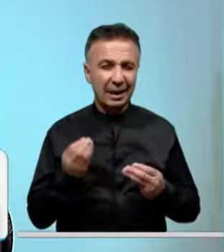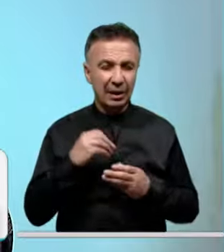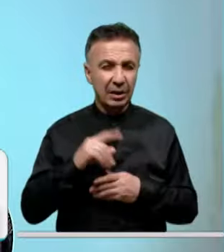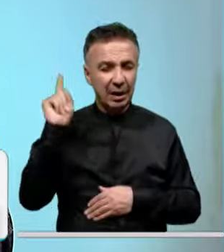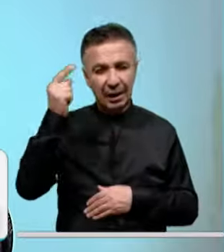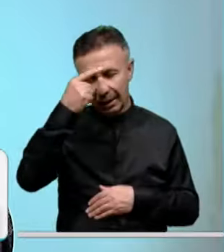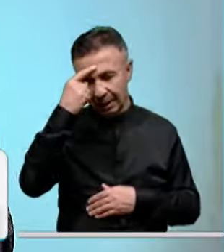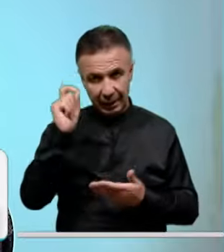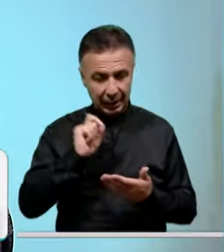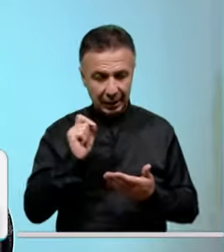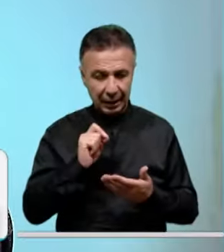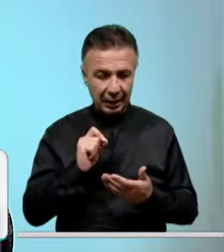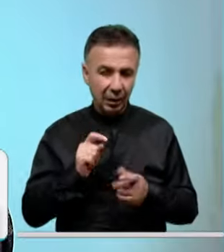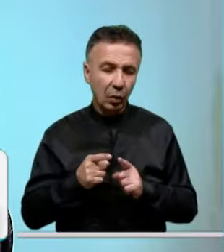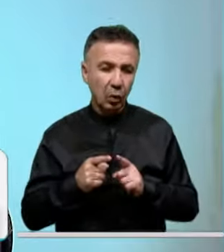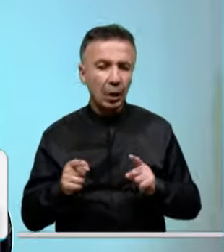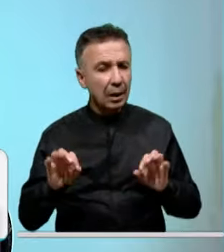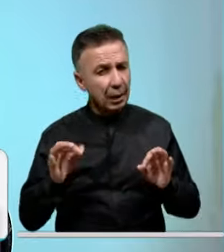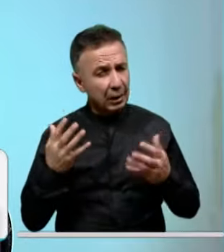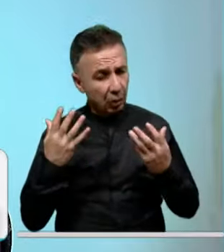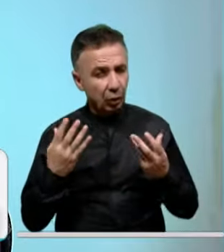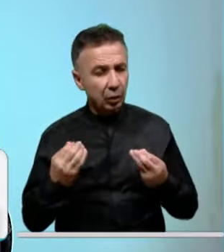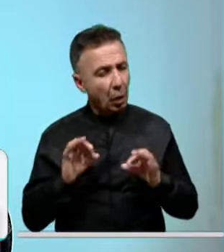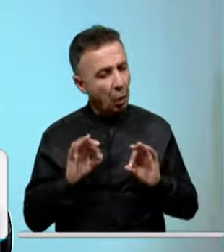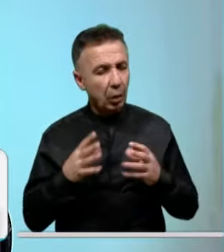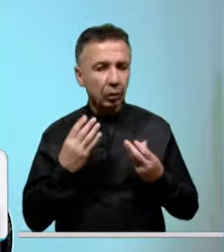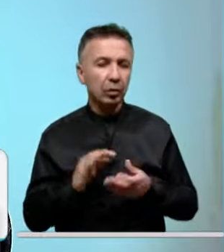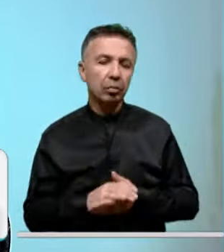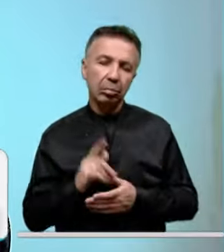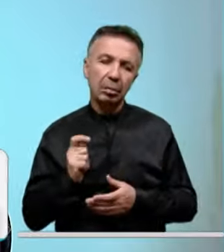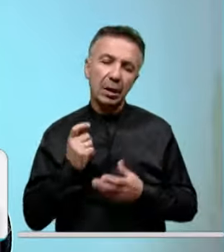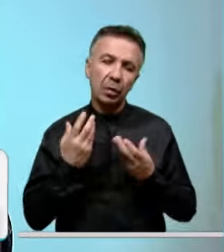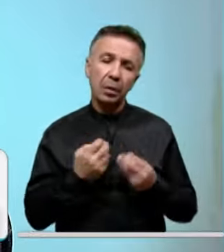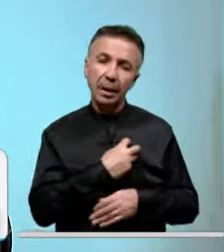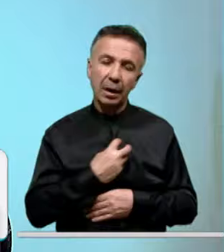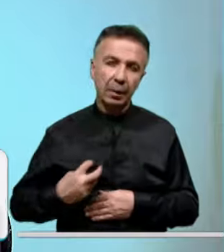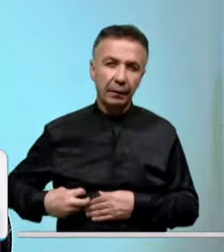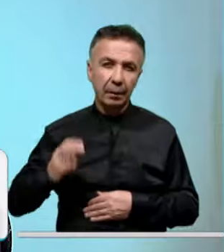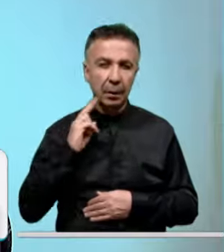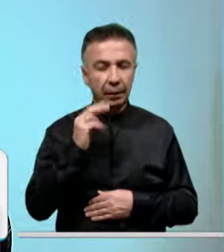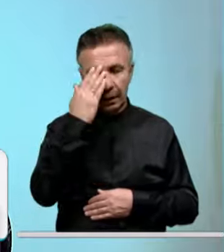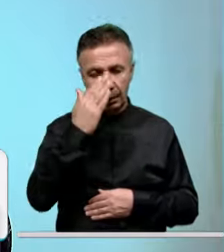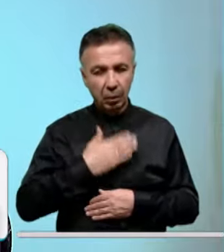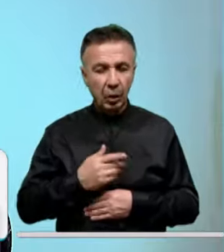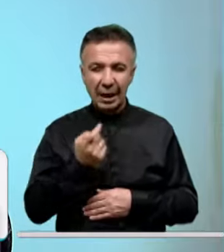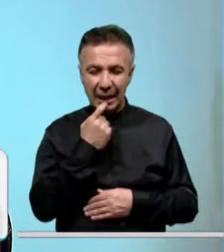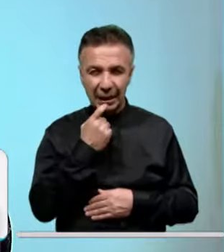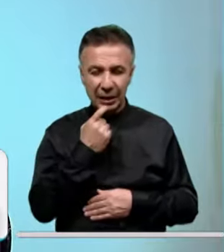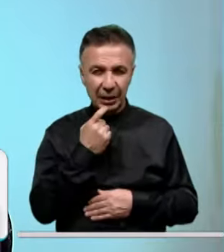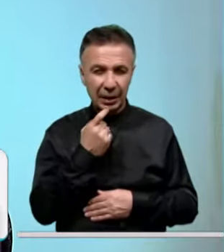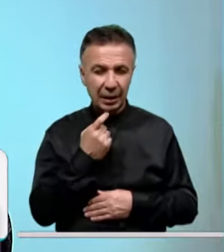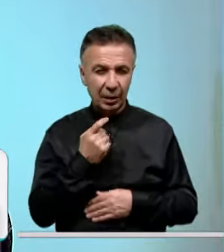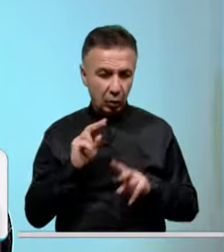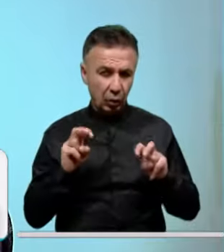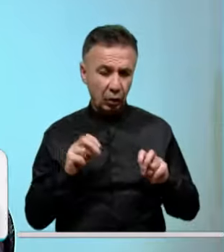takdir ettiği süreç nasıl takdir ettiyse öyle gerçekleşiyor. Efendimiz Aleyhisselatü Vesselam da bu yaş sınırlamalarını, bu